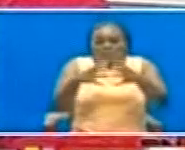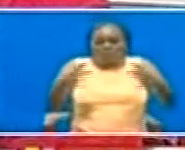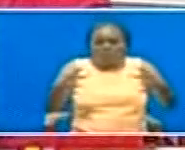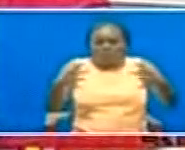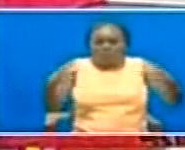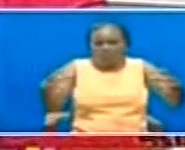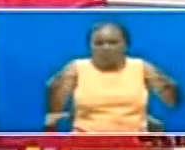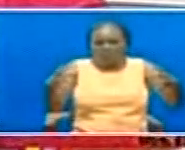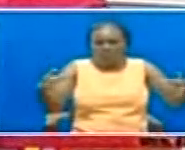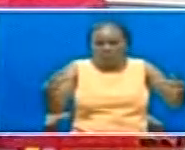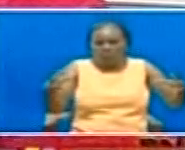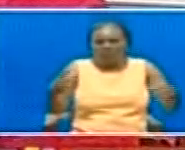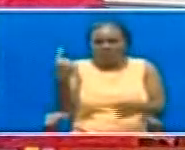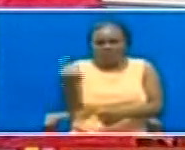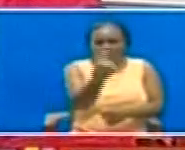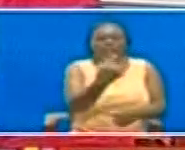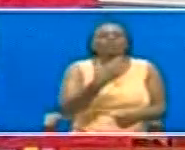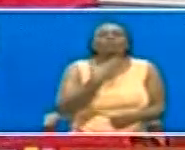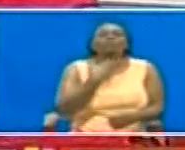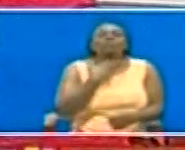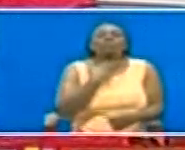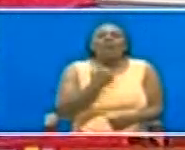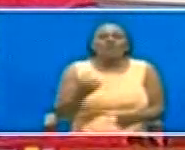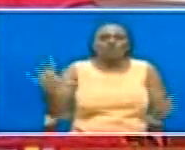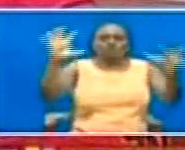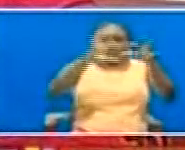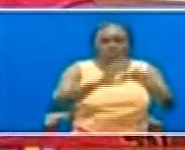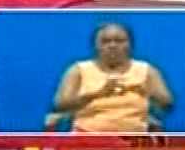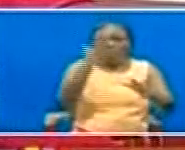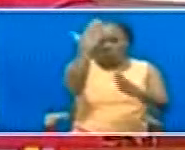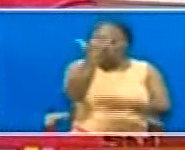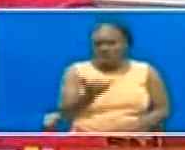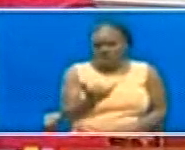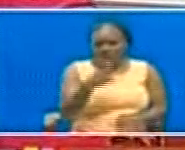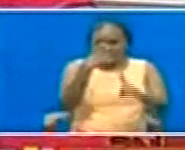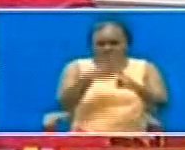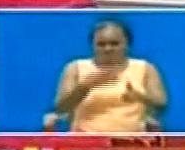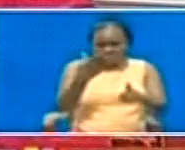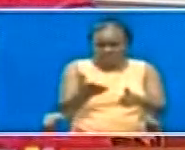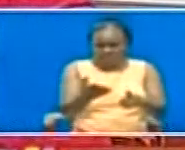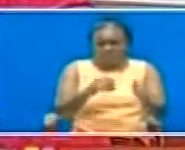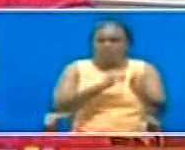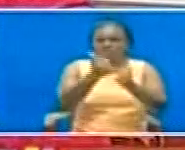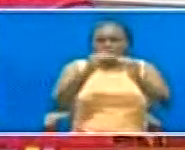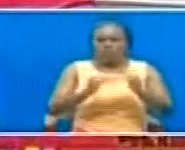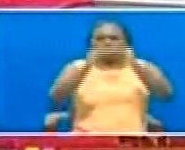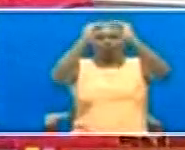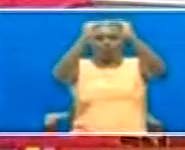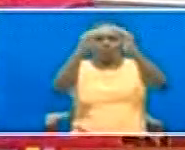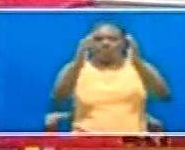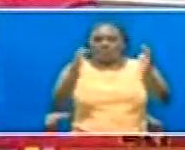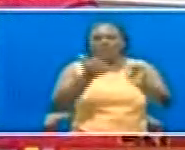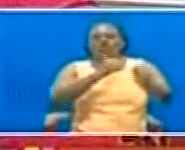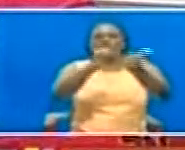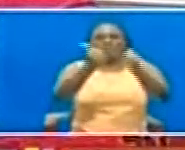kukua. Hii ndio kila mtu anataka kuingia kwa hii ligi. Cause from ukishatoka hii ligi unaenda sasa ile ligi kubwa. Na